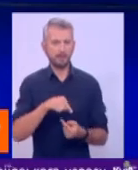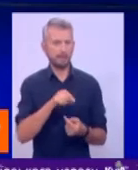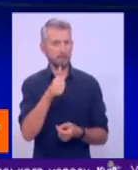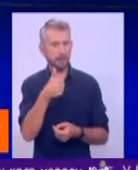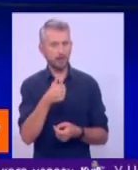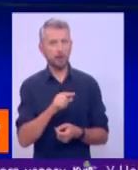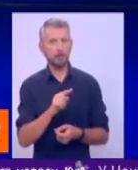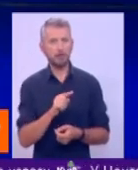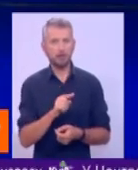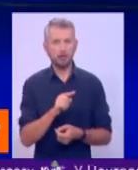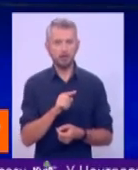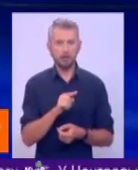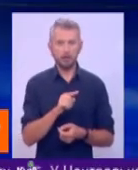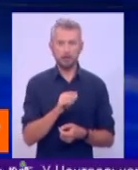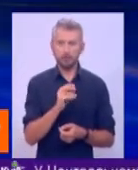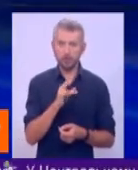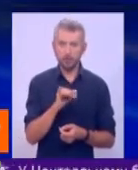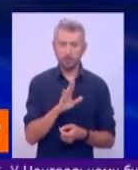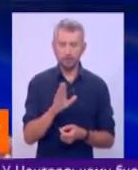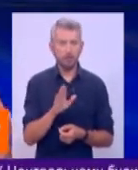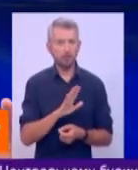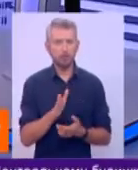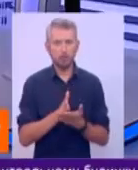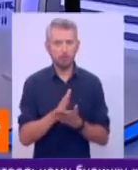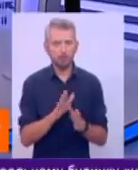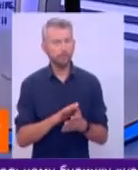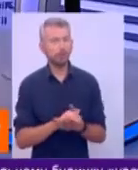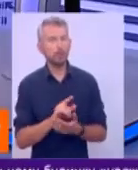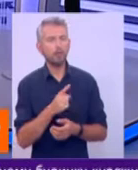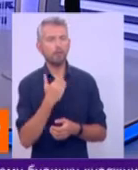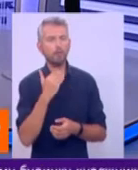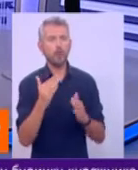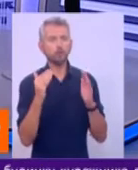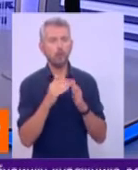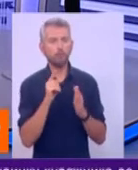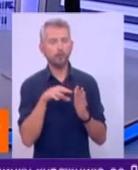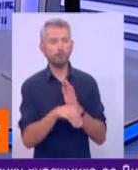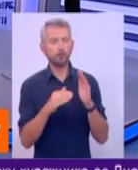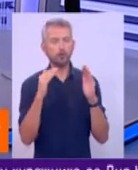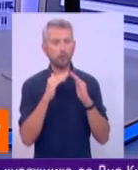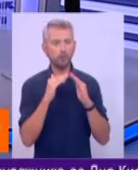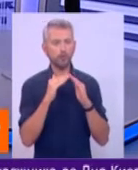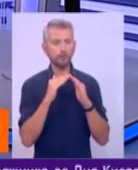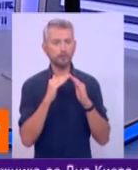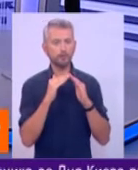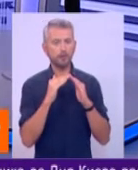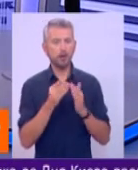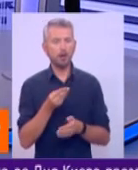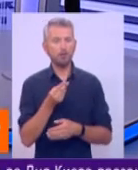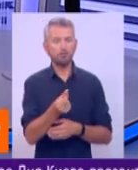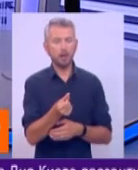Первое. Почему? Почему? Нет, сам не дом. Жеки, не я, смотрите, ваш дом, вы в доме